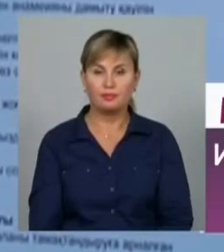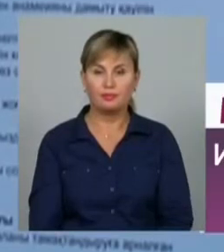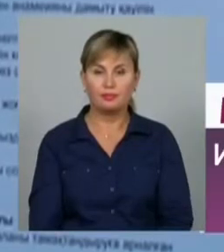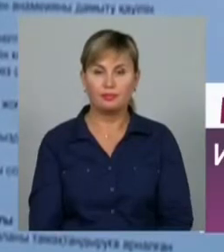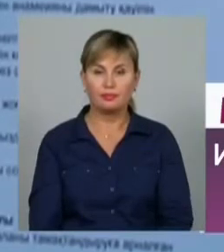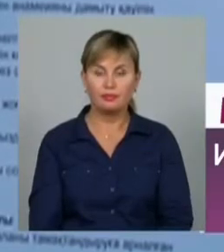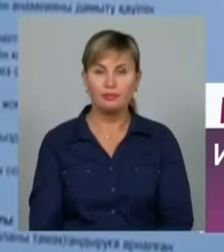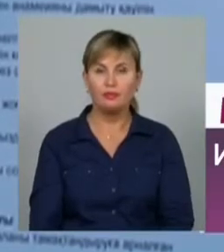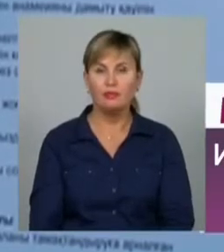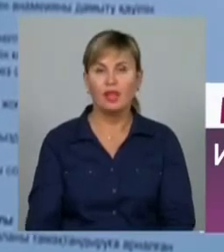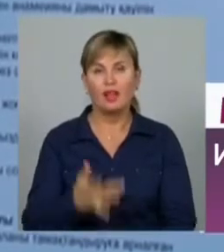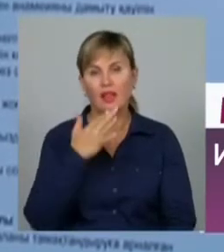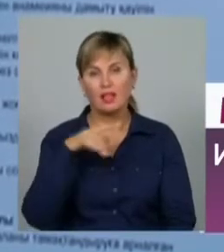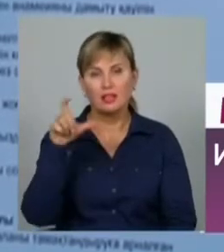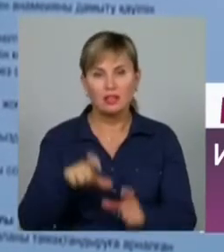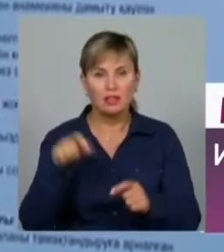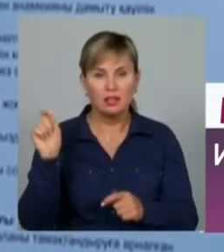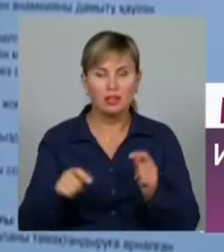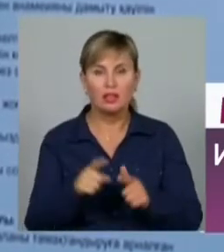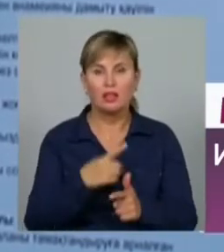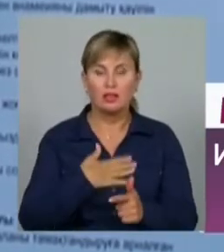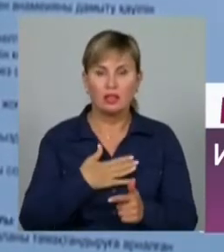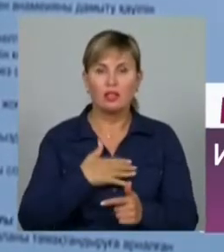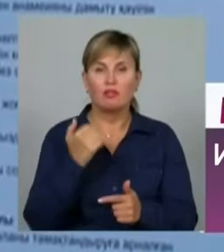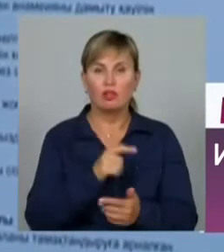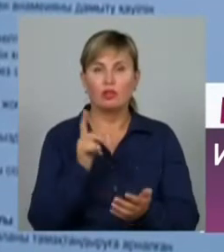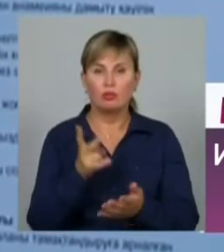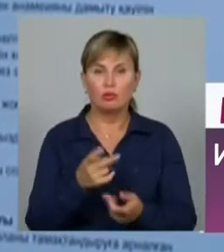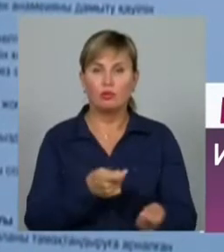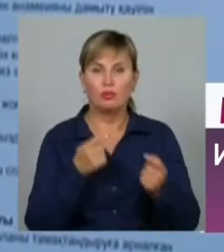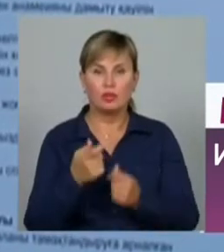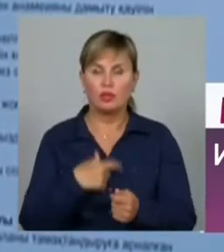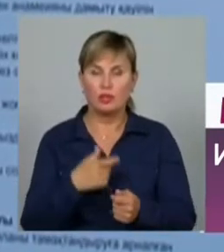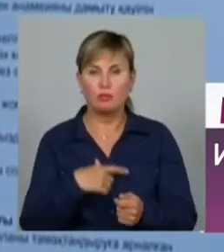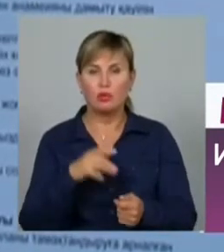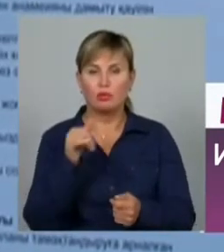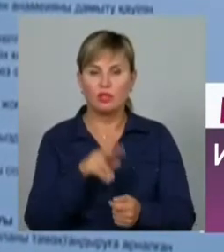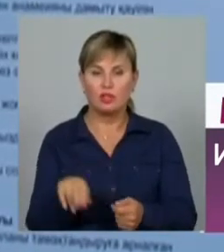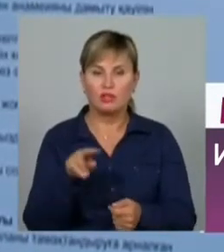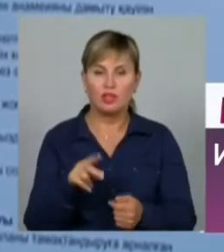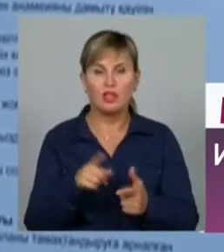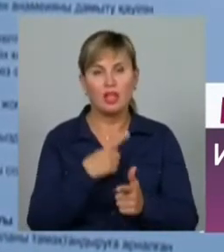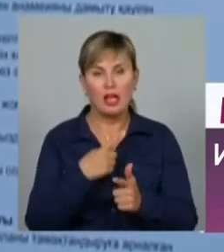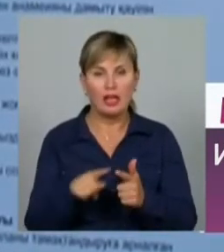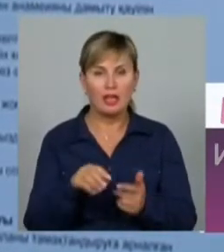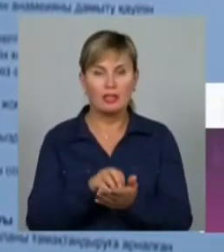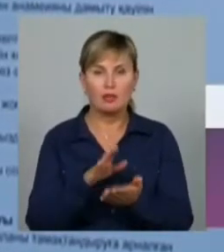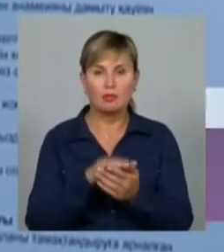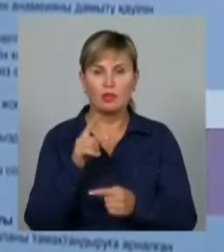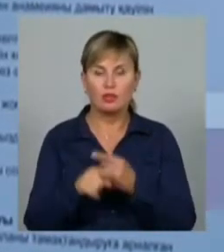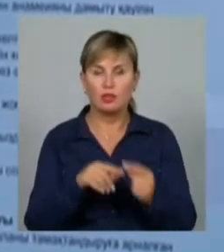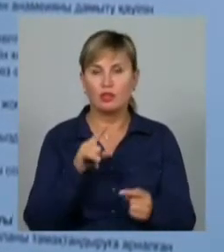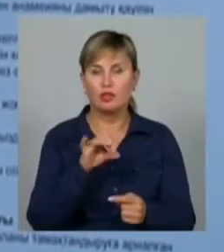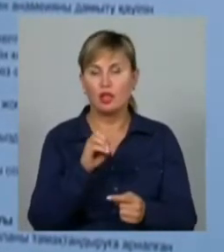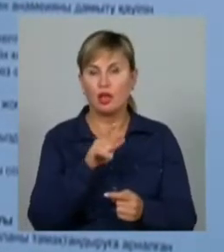волосы будь то иностранный гражданин или наш на вакцинацию нужно принести с собой удостоверение личности или записаться через порталы гав